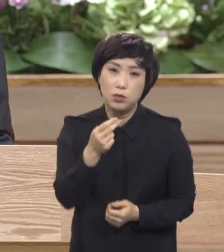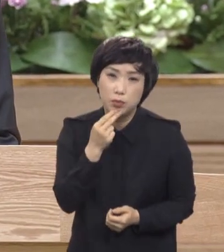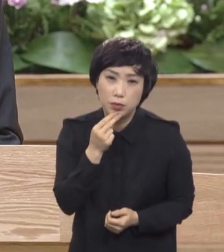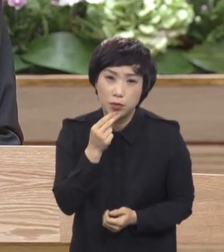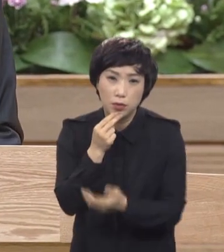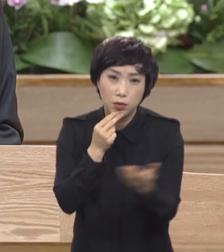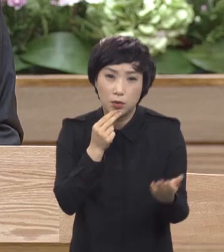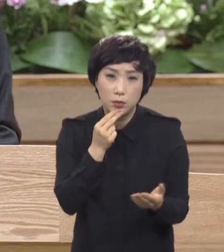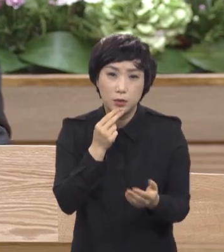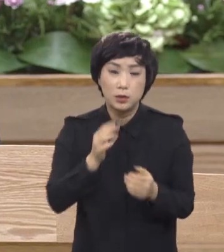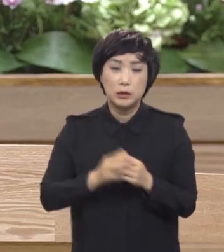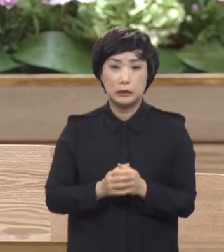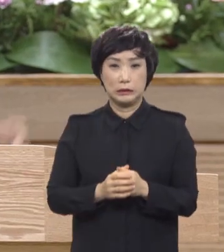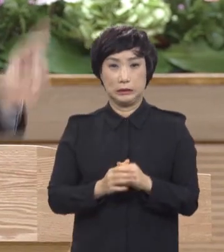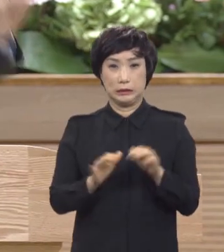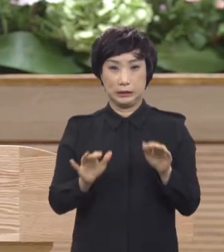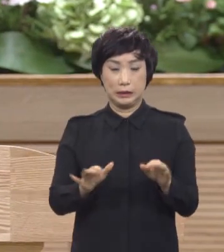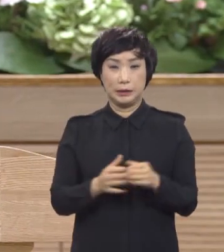성한 데가 없습니다